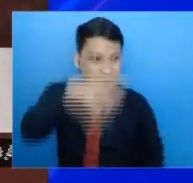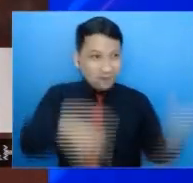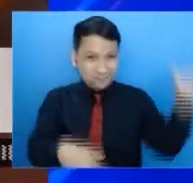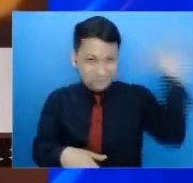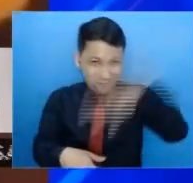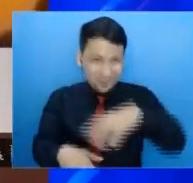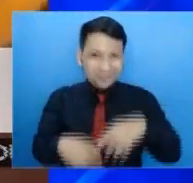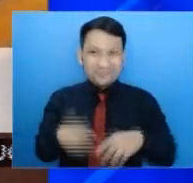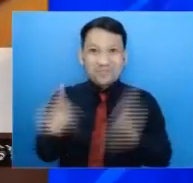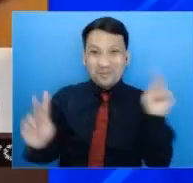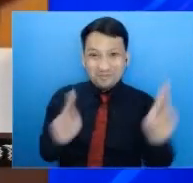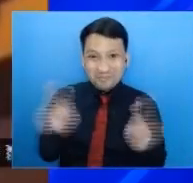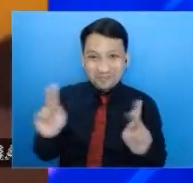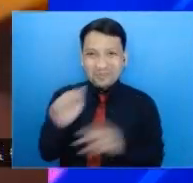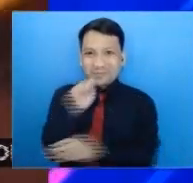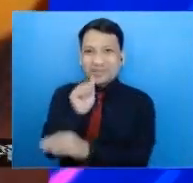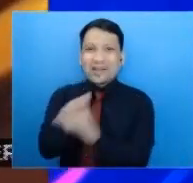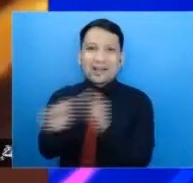gulo.